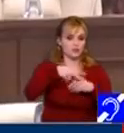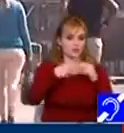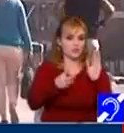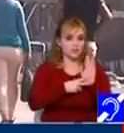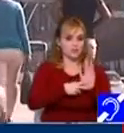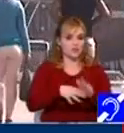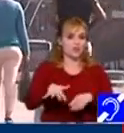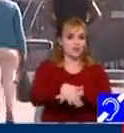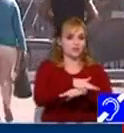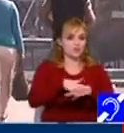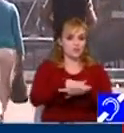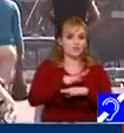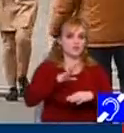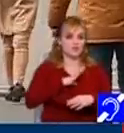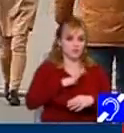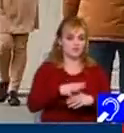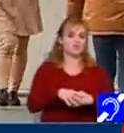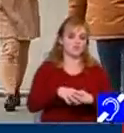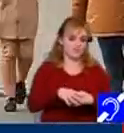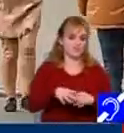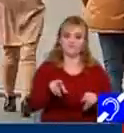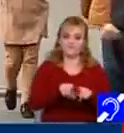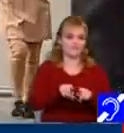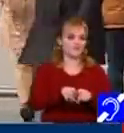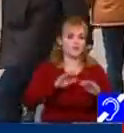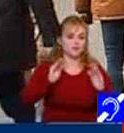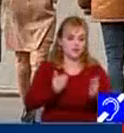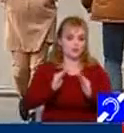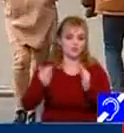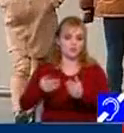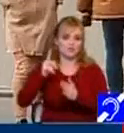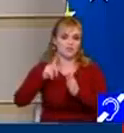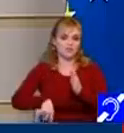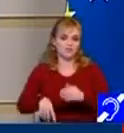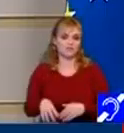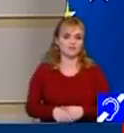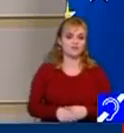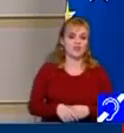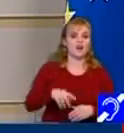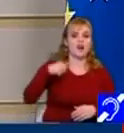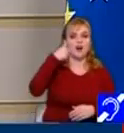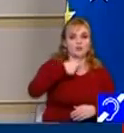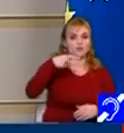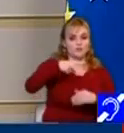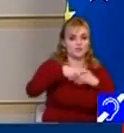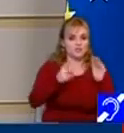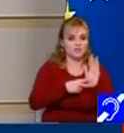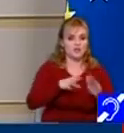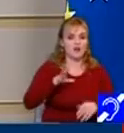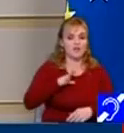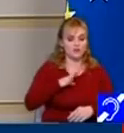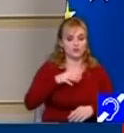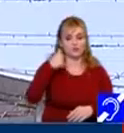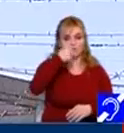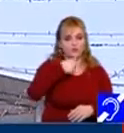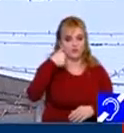2017 societatea a fost tot mai dezbinată și cetățenii tot mai puțin optimiști. Anul 2017 a fost un an al